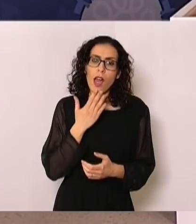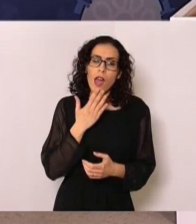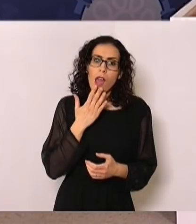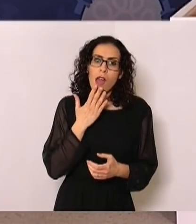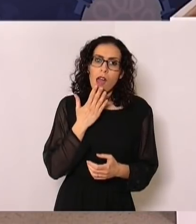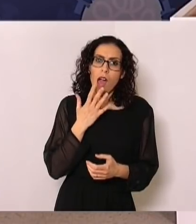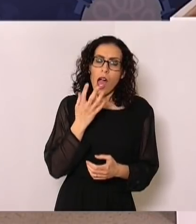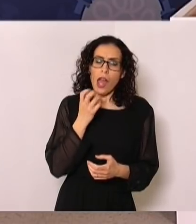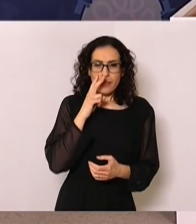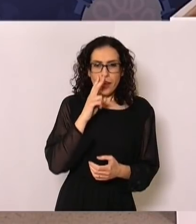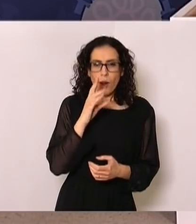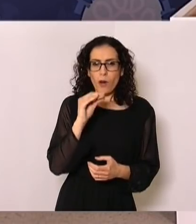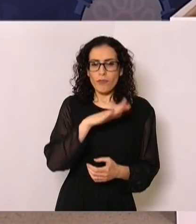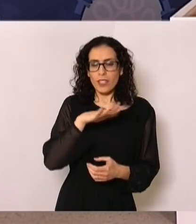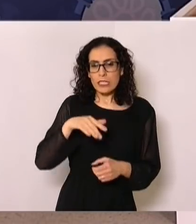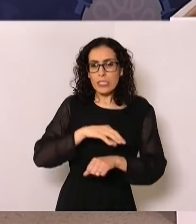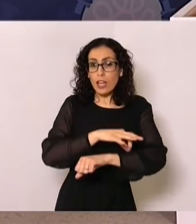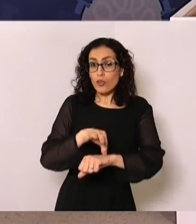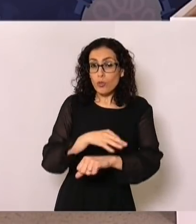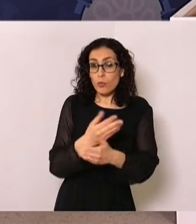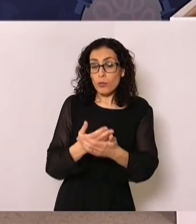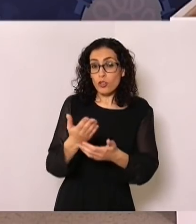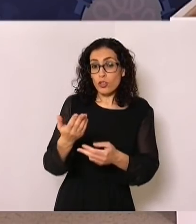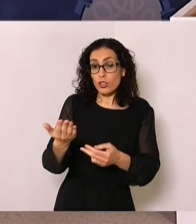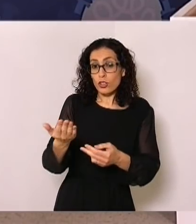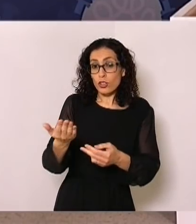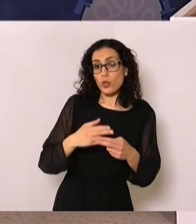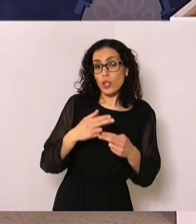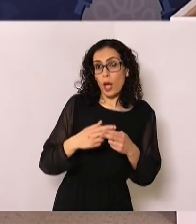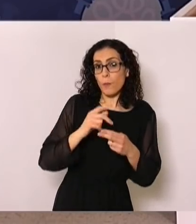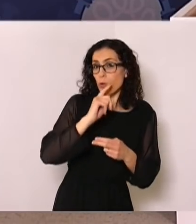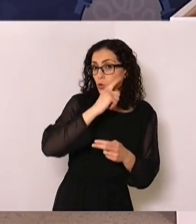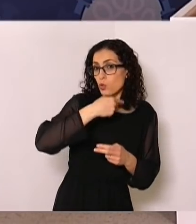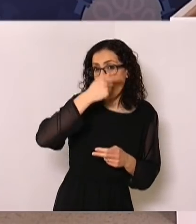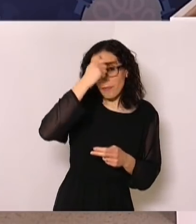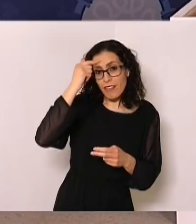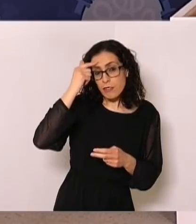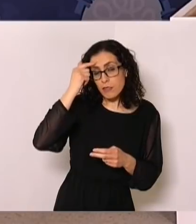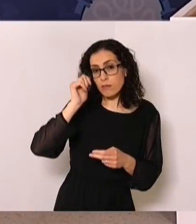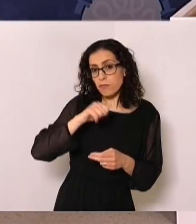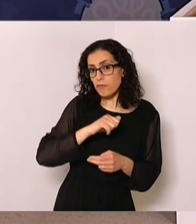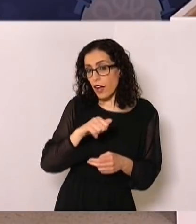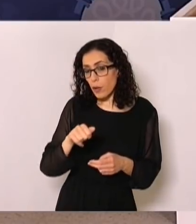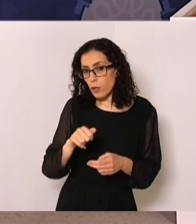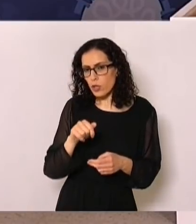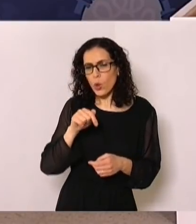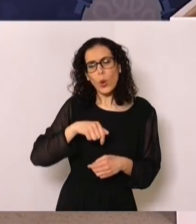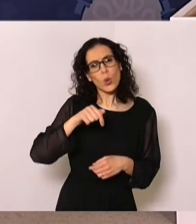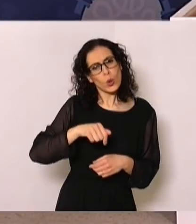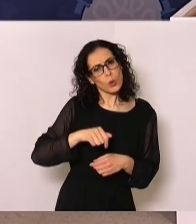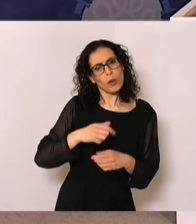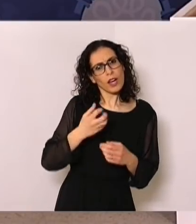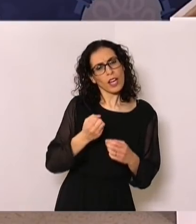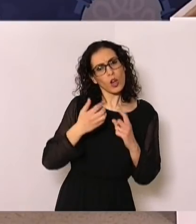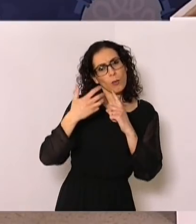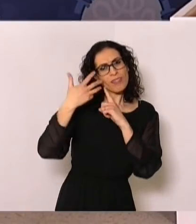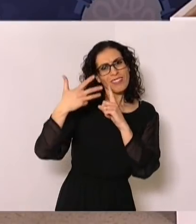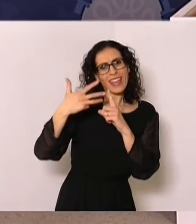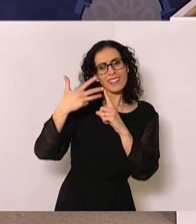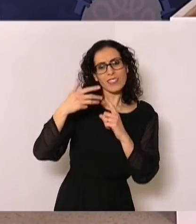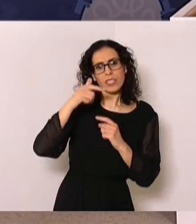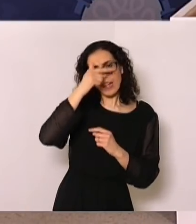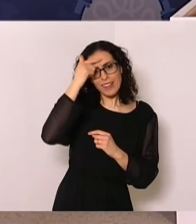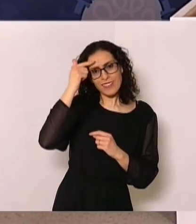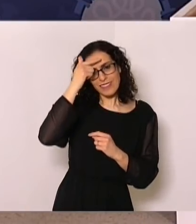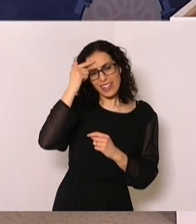jkollhom is-sintomi jekk hux xi ħaġa forsi ġenerali u r-riżultati tal-lum ġifieri dawn it-19 il-każ. Meta sarilhom is-swabbing,